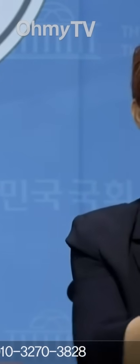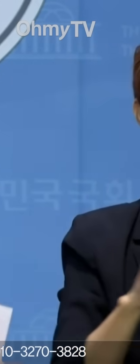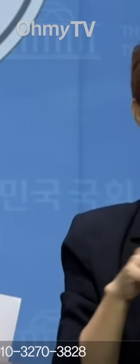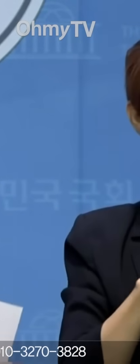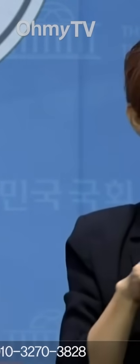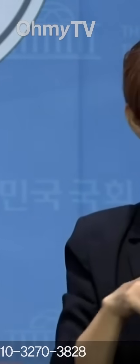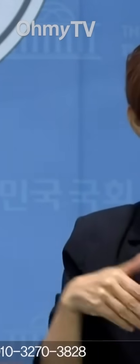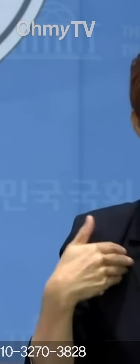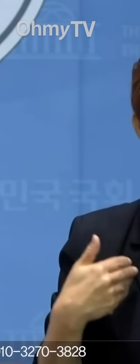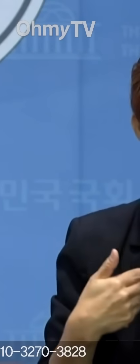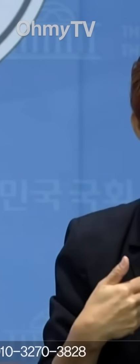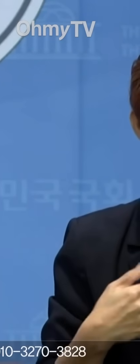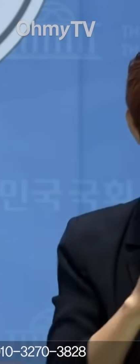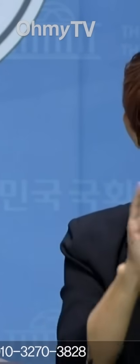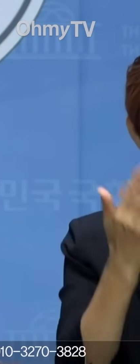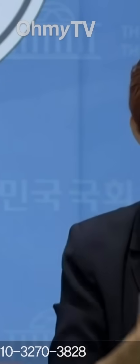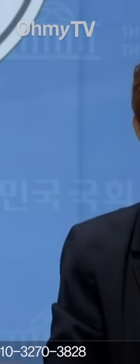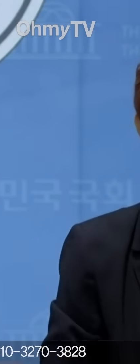모를까요?